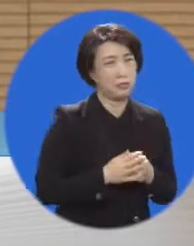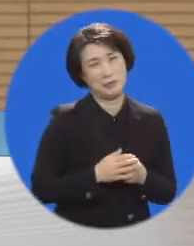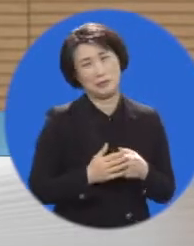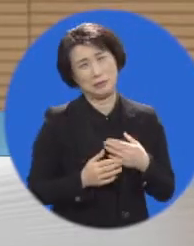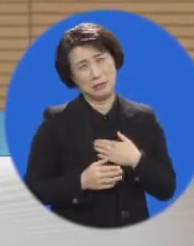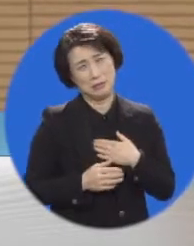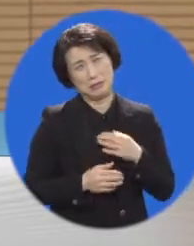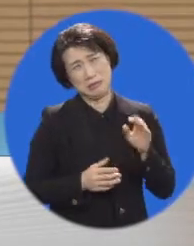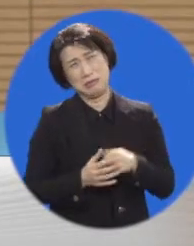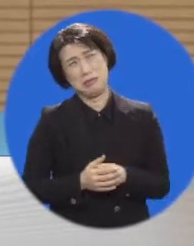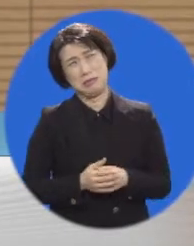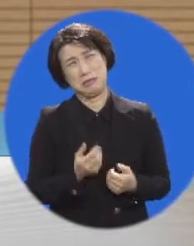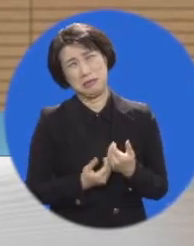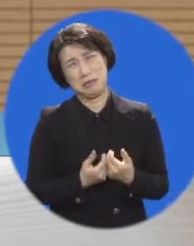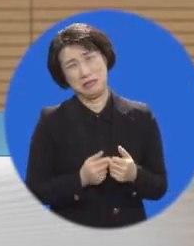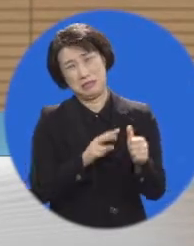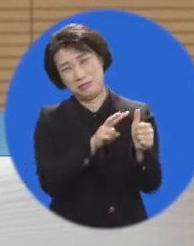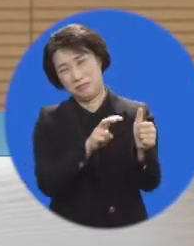미워했죠.